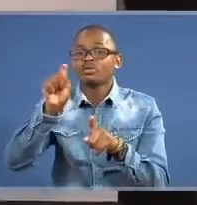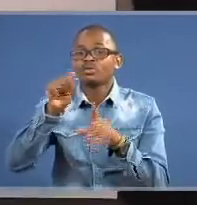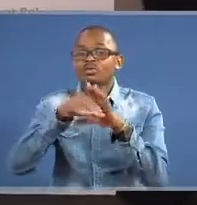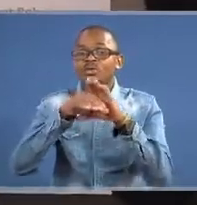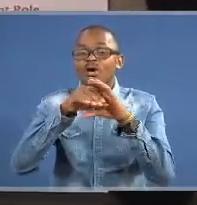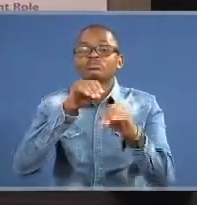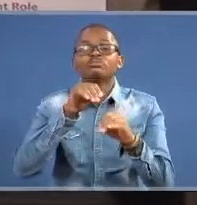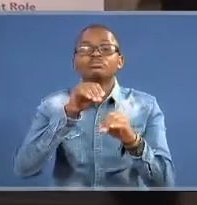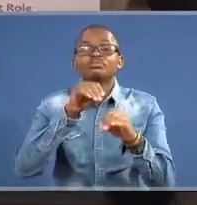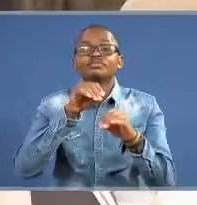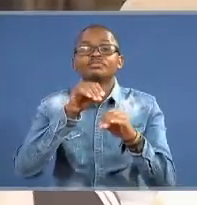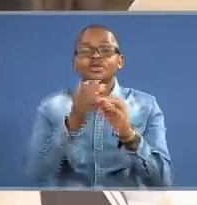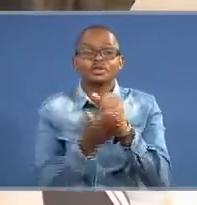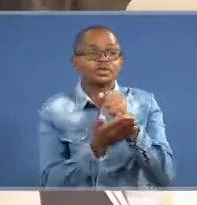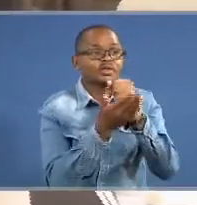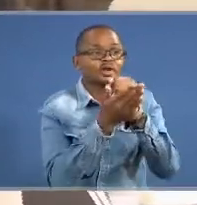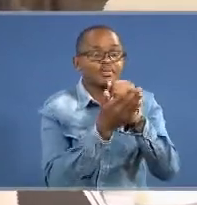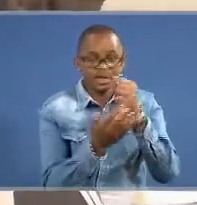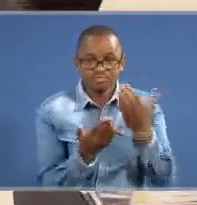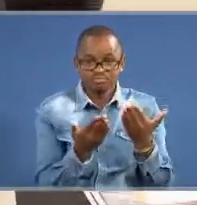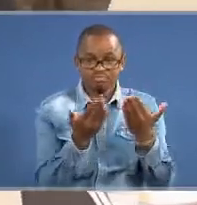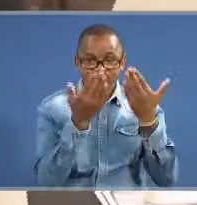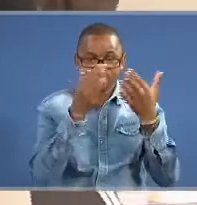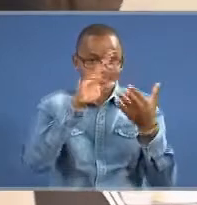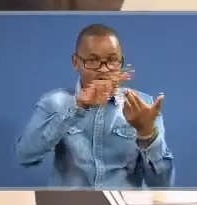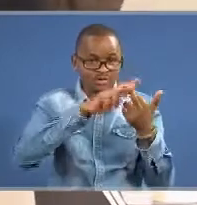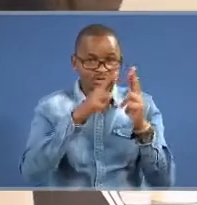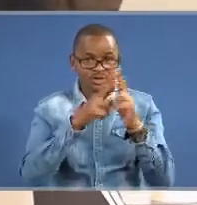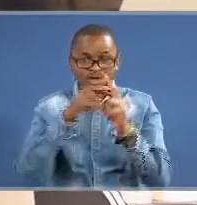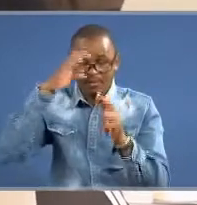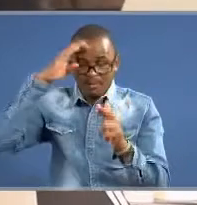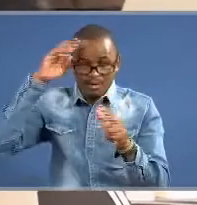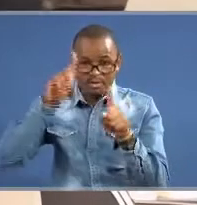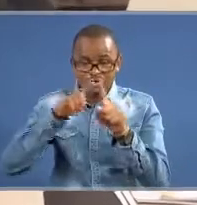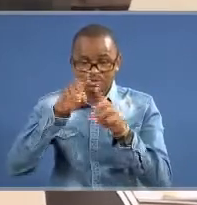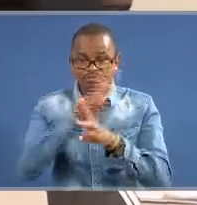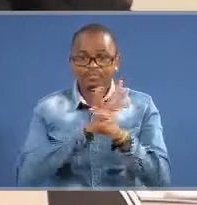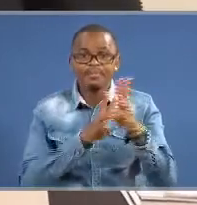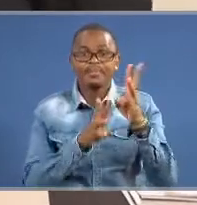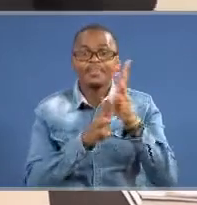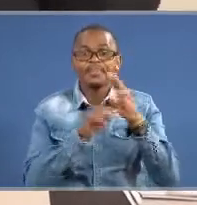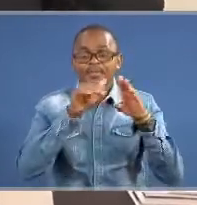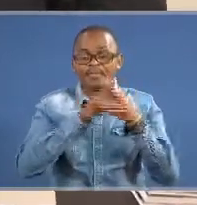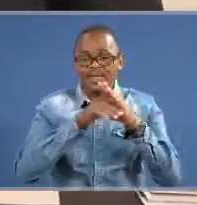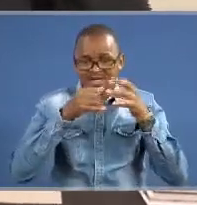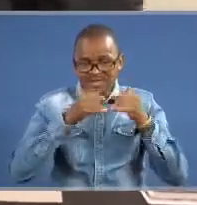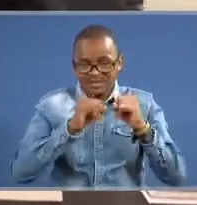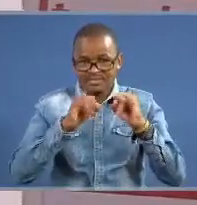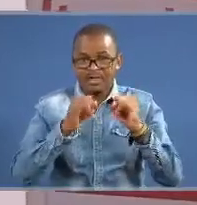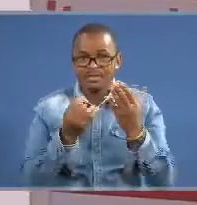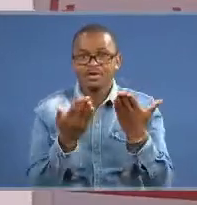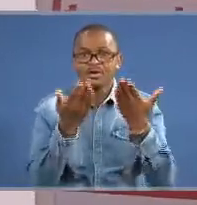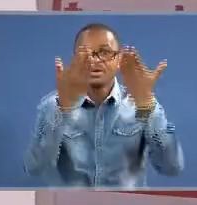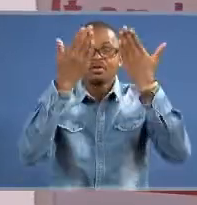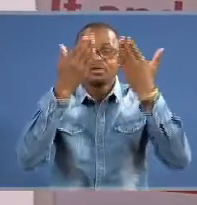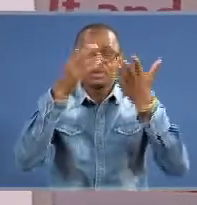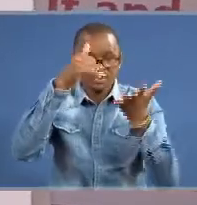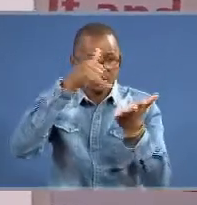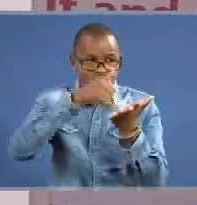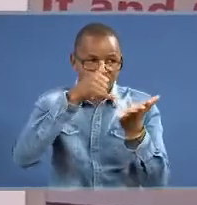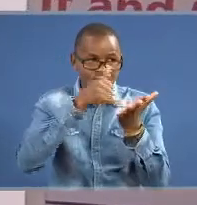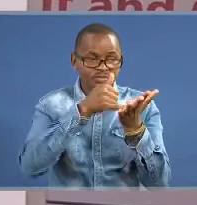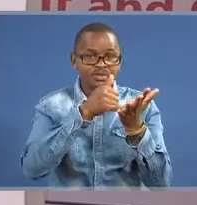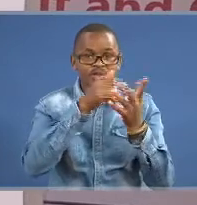au OBOR utasaidia kuimarisha uhusiano wa China na ulimwengu katika juhudi za kuimarisha uhusiano